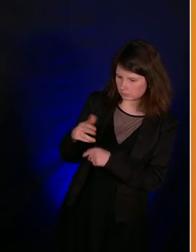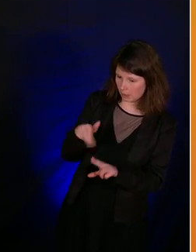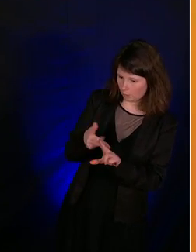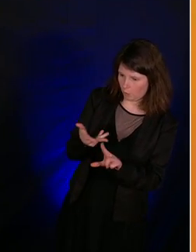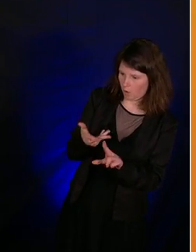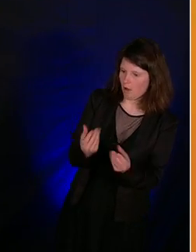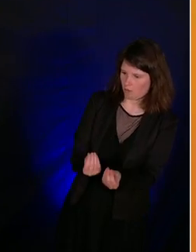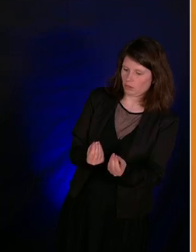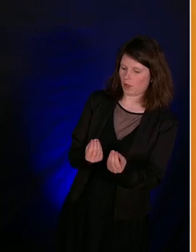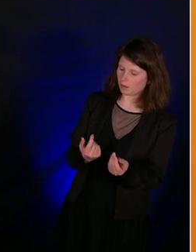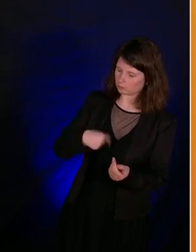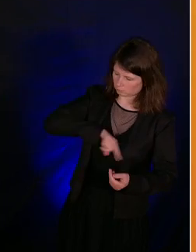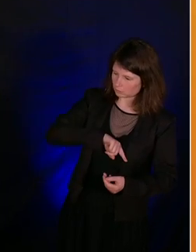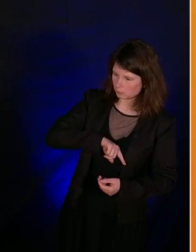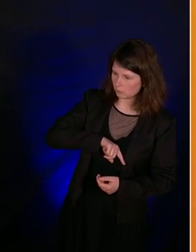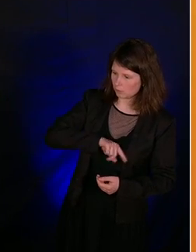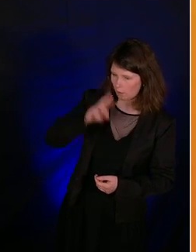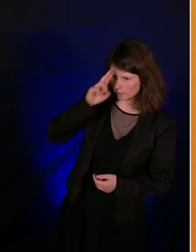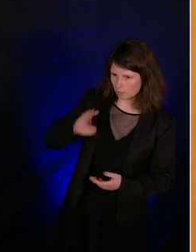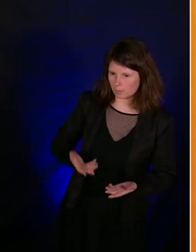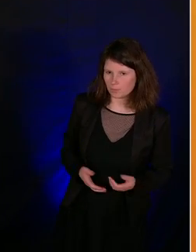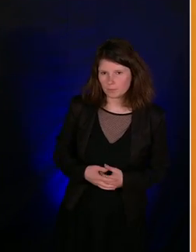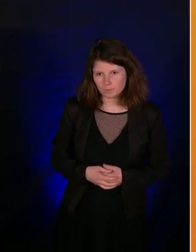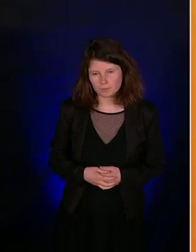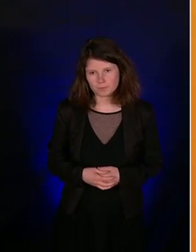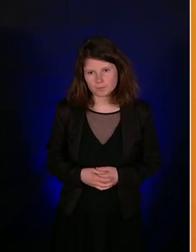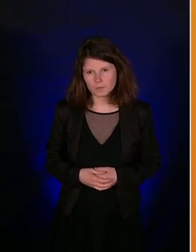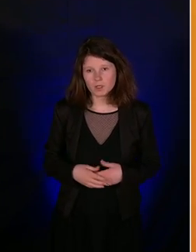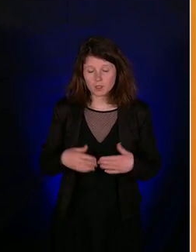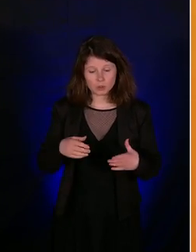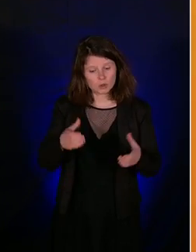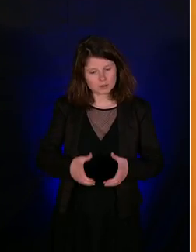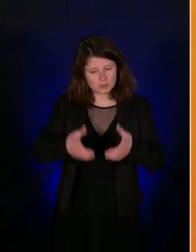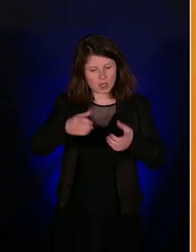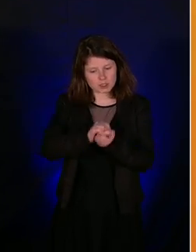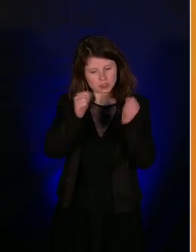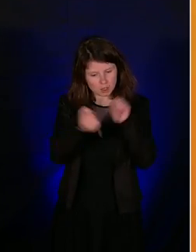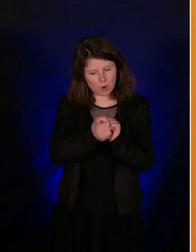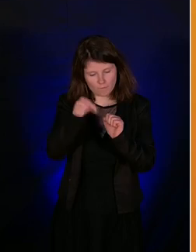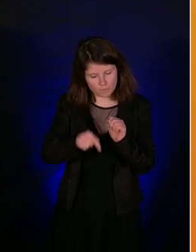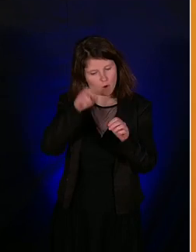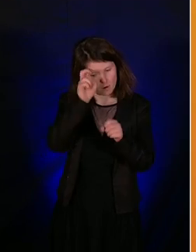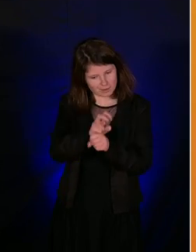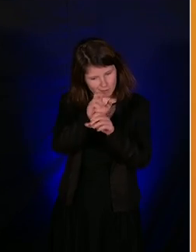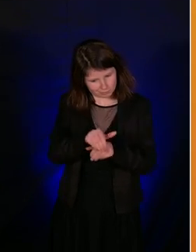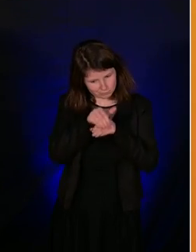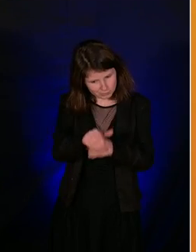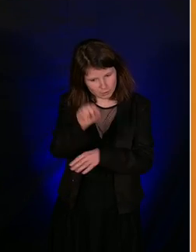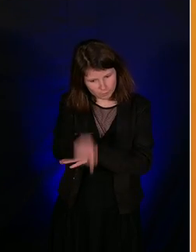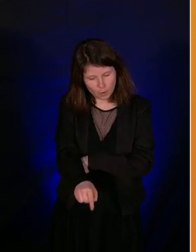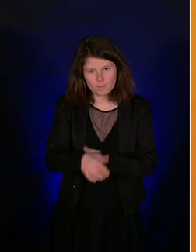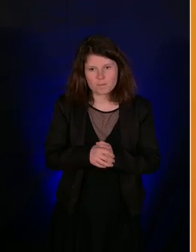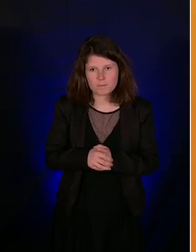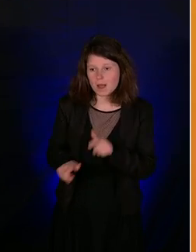raison il y a une nécessité du maintien des centrales à charbon les camarades ceux qui polluent sont ceux qui